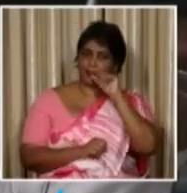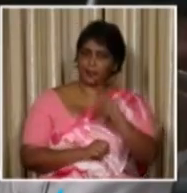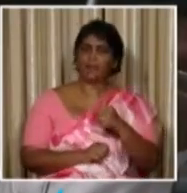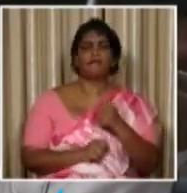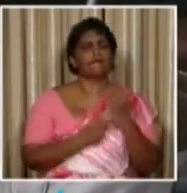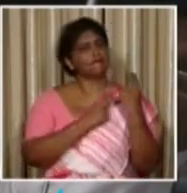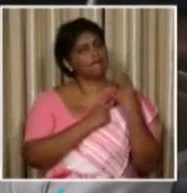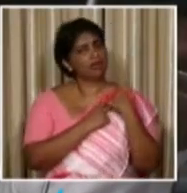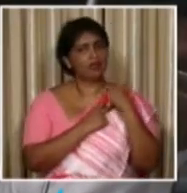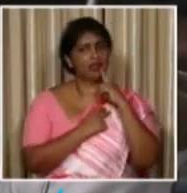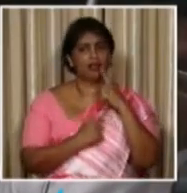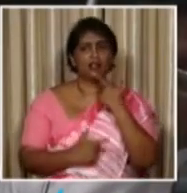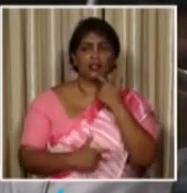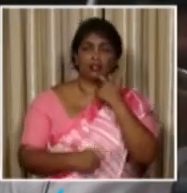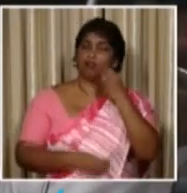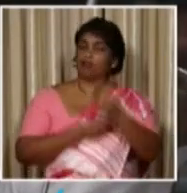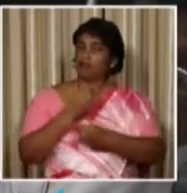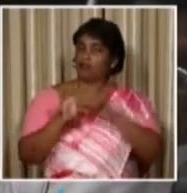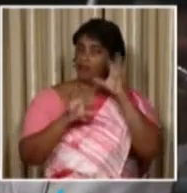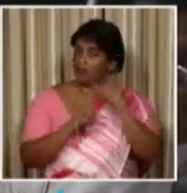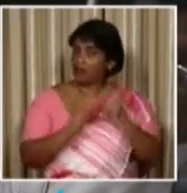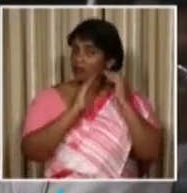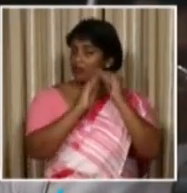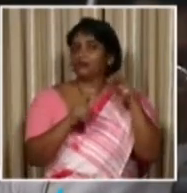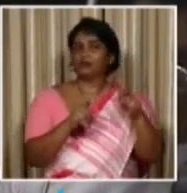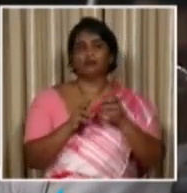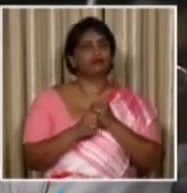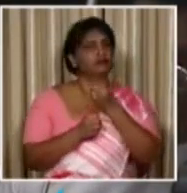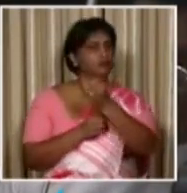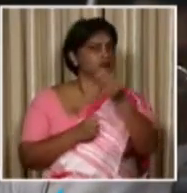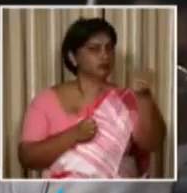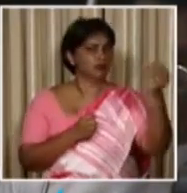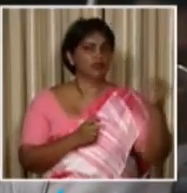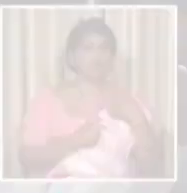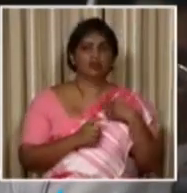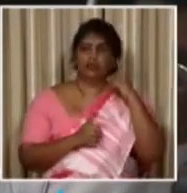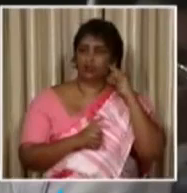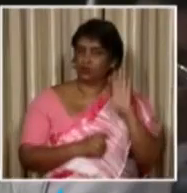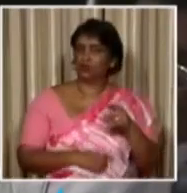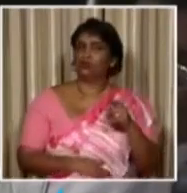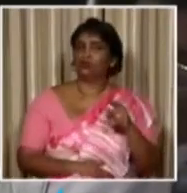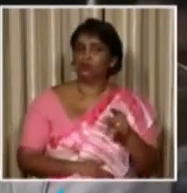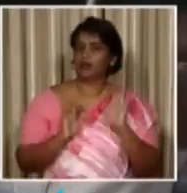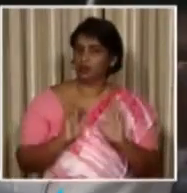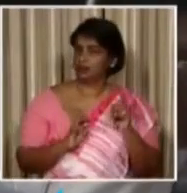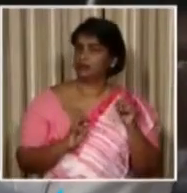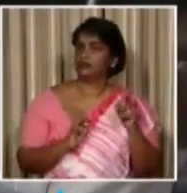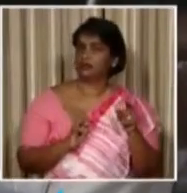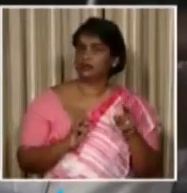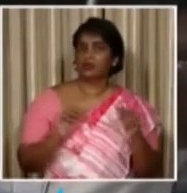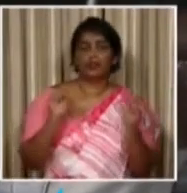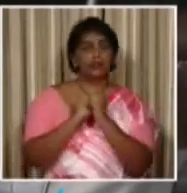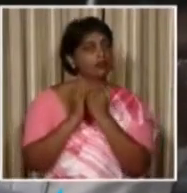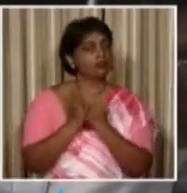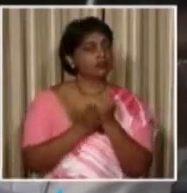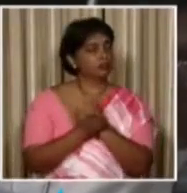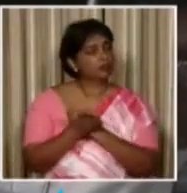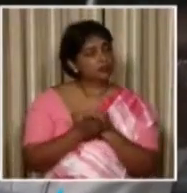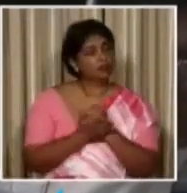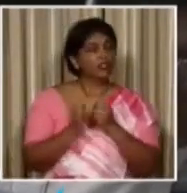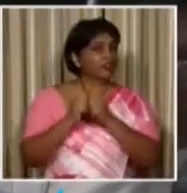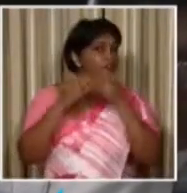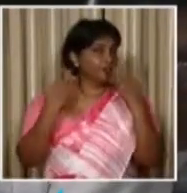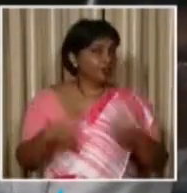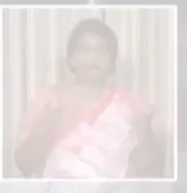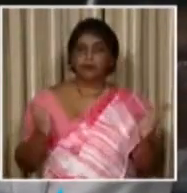මේවත් තේ කර්මාන්ත ශාලා හරහා තමයි මේවා ඒගොල්ල දැනුවත්ත තමයි බෙදුනේ හැබැයි මාසෙයි මේක වැඩපිළිල සම්පූර්ණ අවසාන